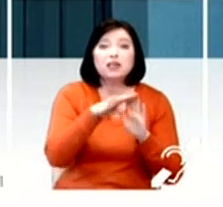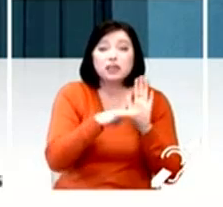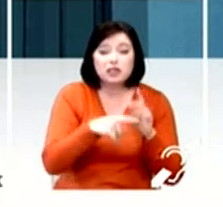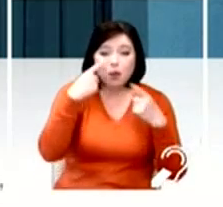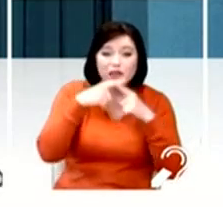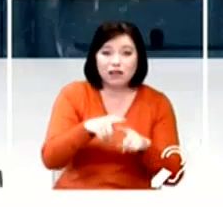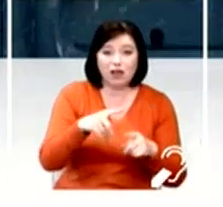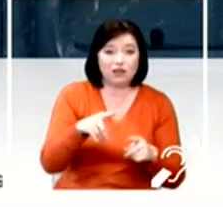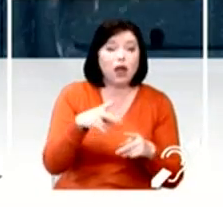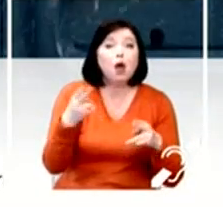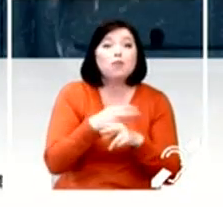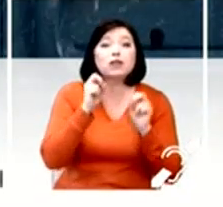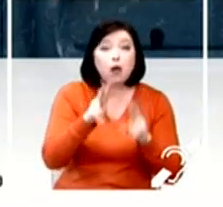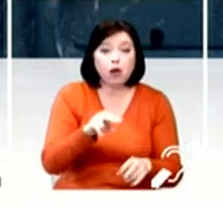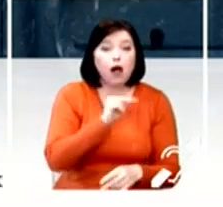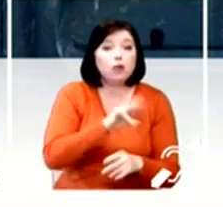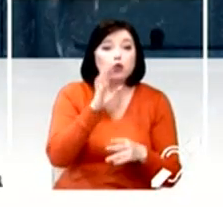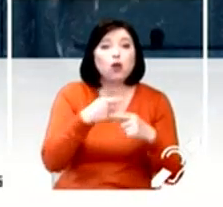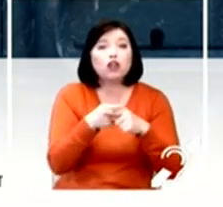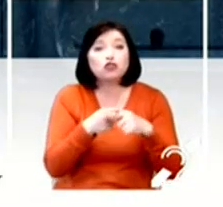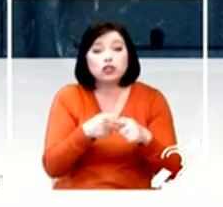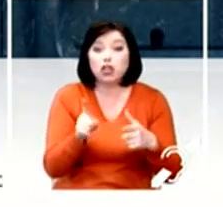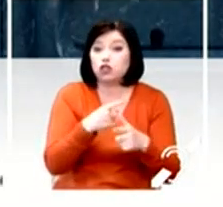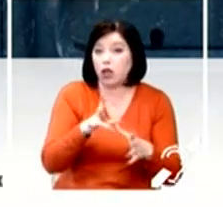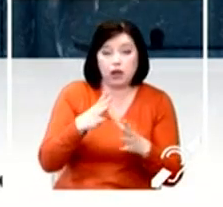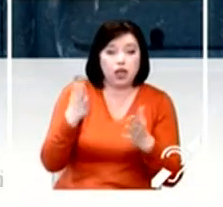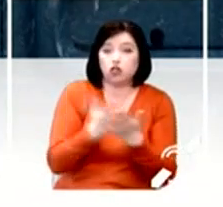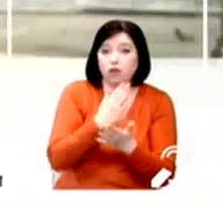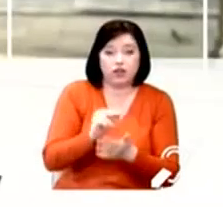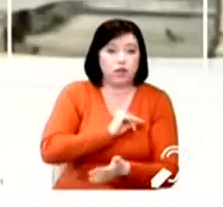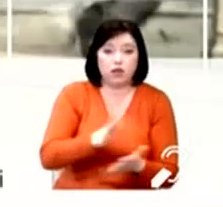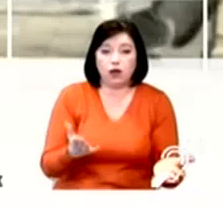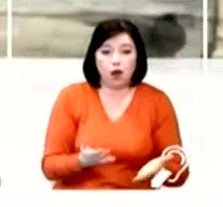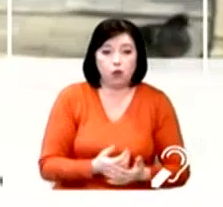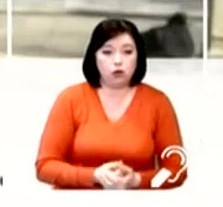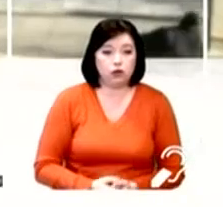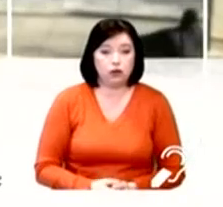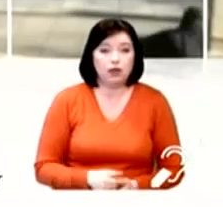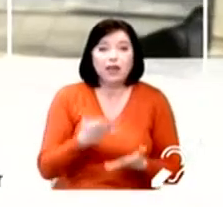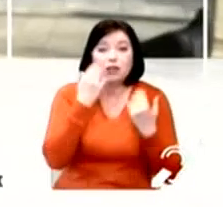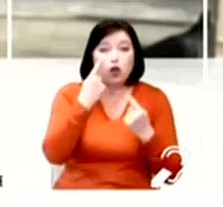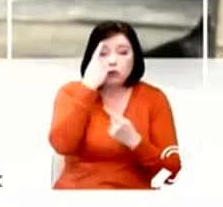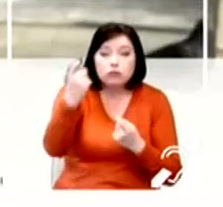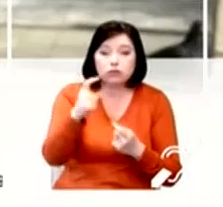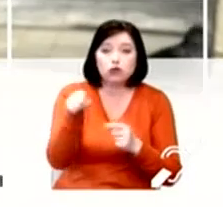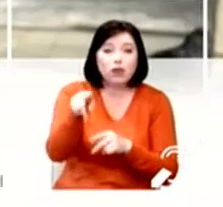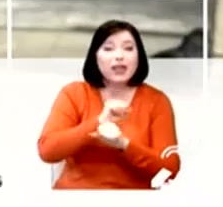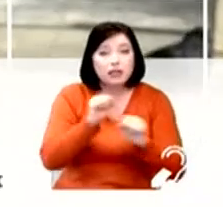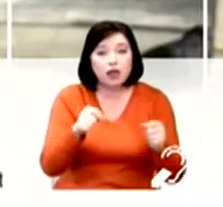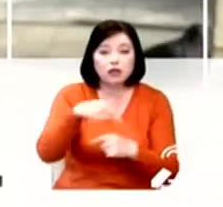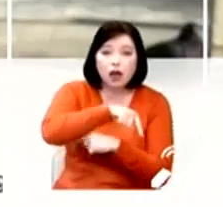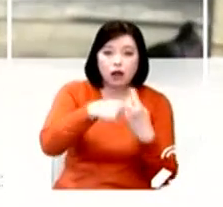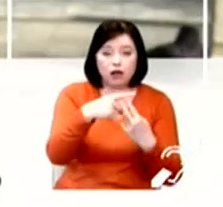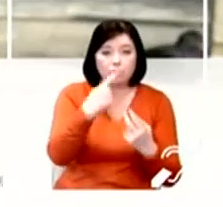tehnice moderne de siguranță funcționau doar parțial sau deloc de ani de zile. Νομίζω ότι τα μέτρα αυτά έπρεπε να πάρθουν εδώ και